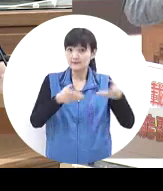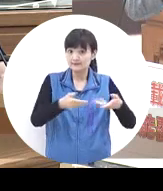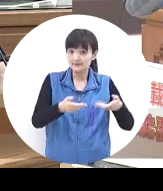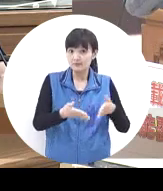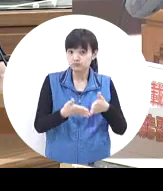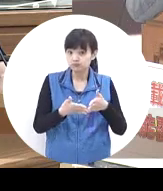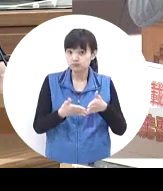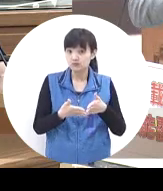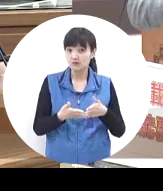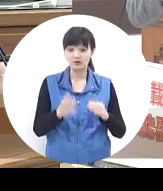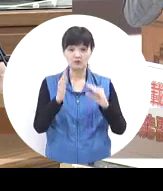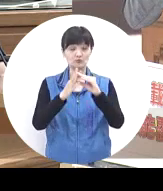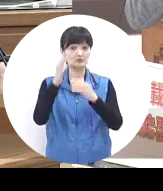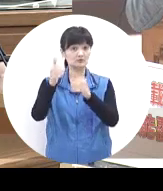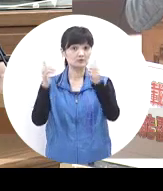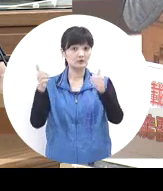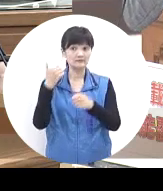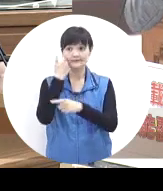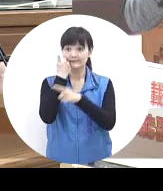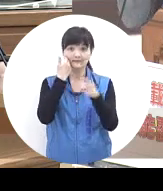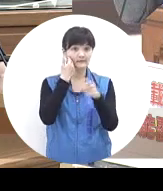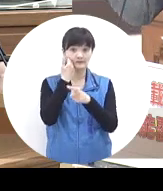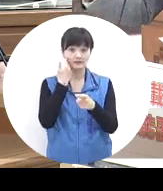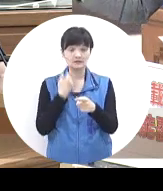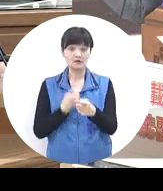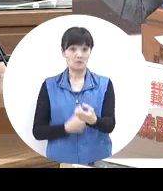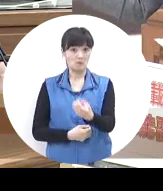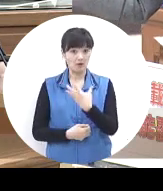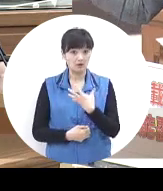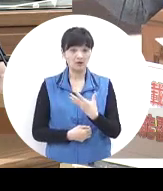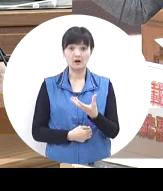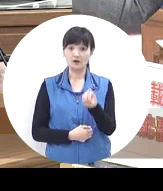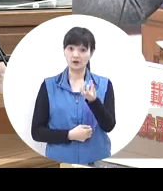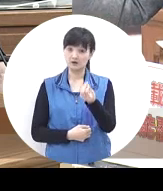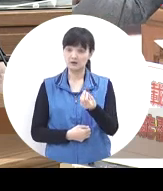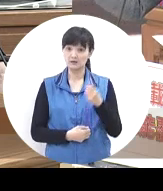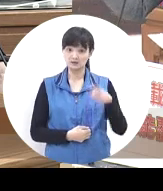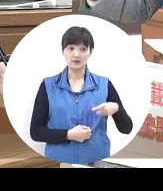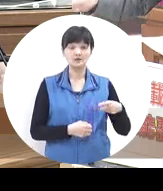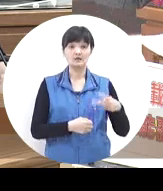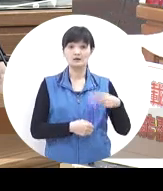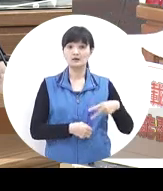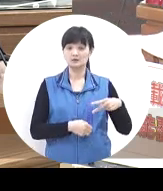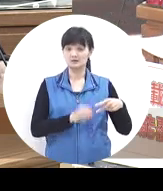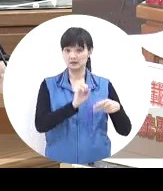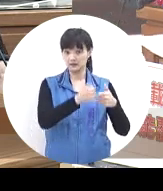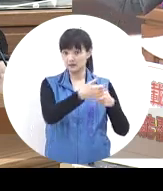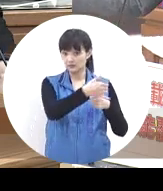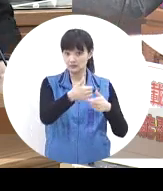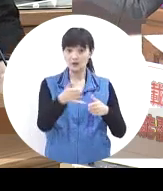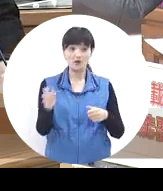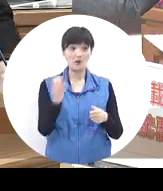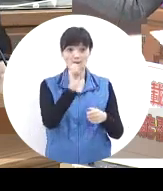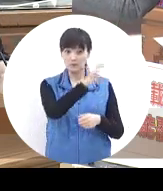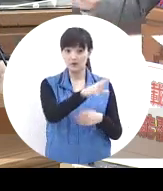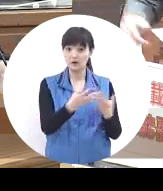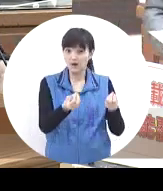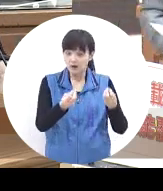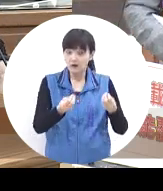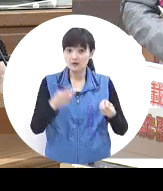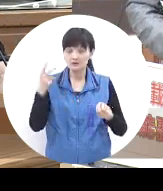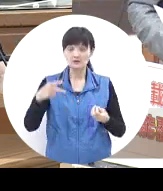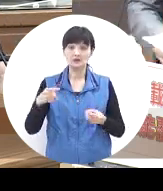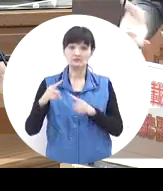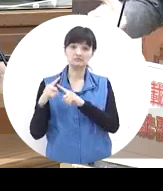局长来跟我，包含我还有在地的所有的议员做说明，也没有到任何到地方开任何的说明